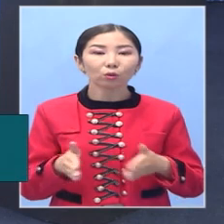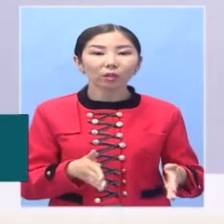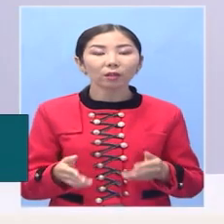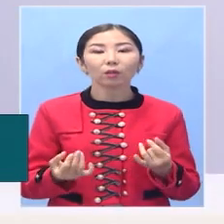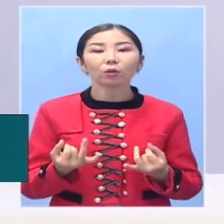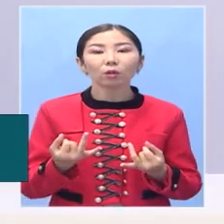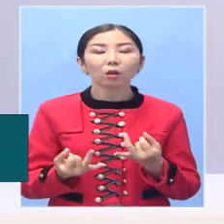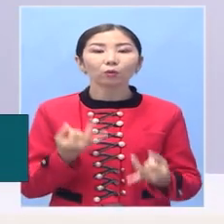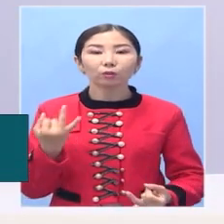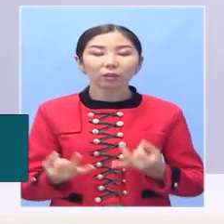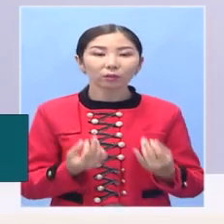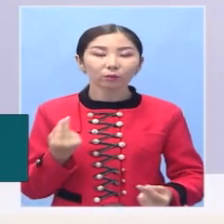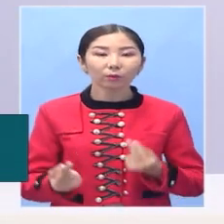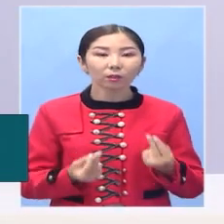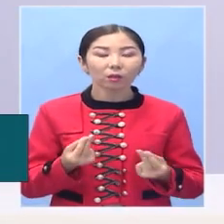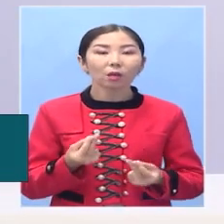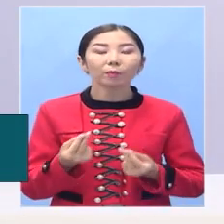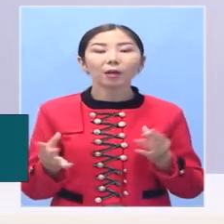мисалы. Көптөгөн балалардын барлыгы энди